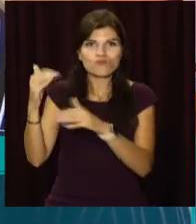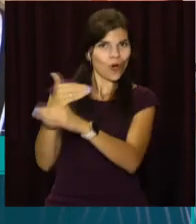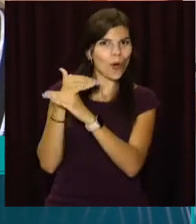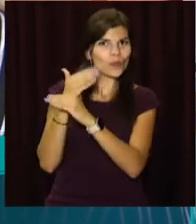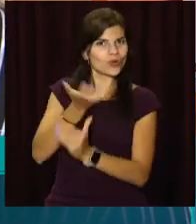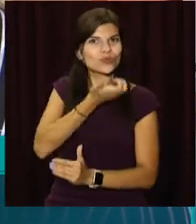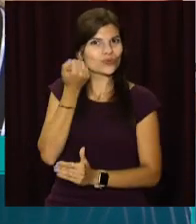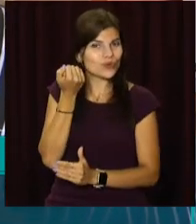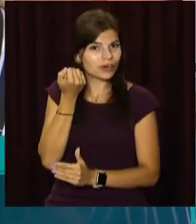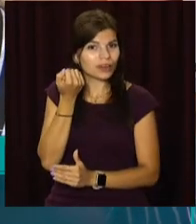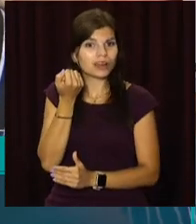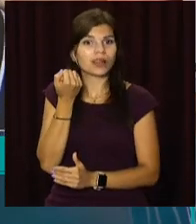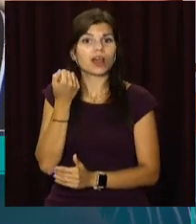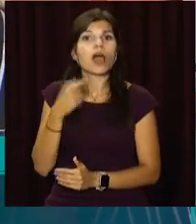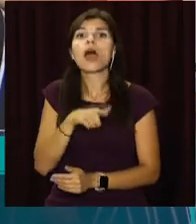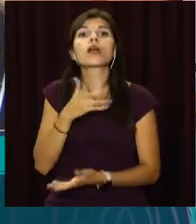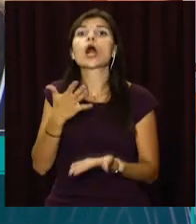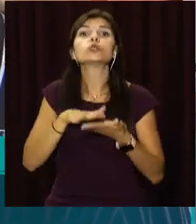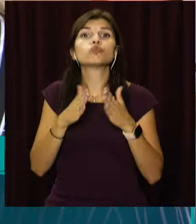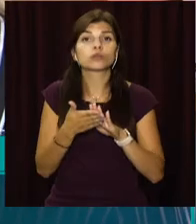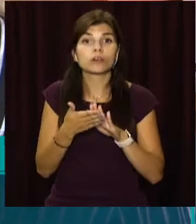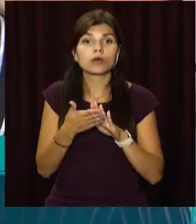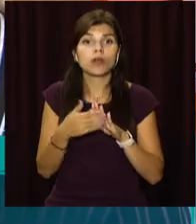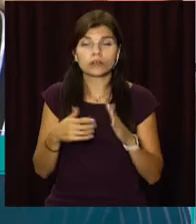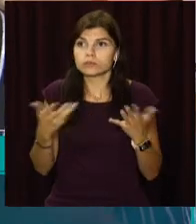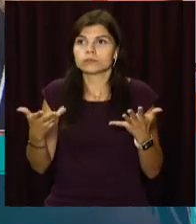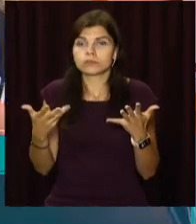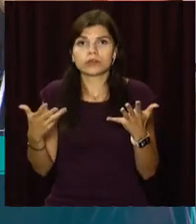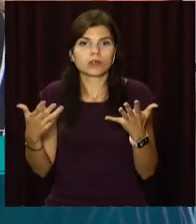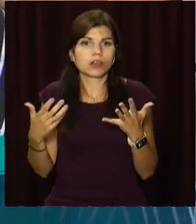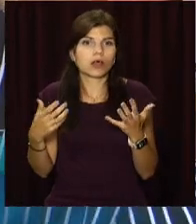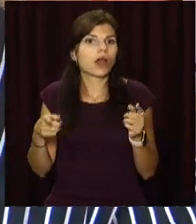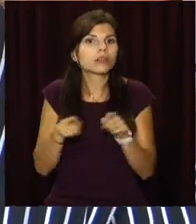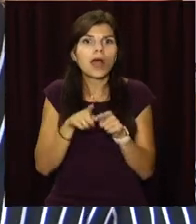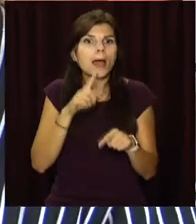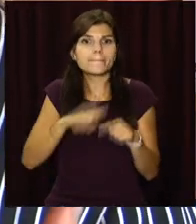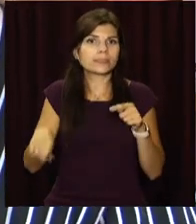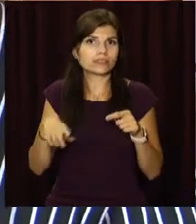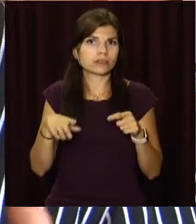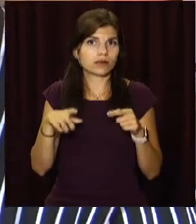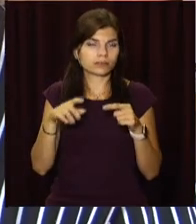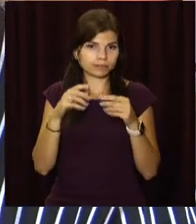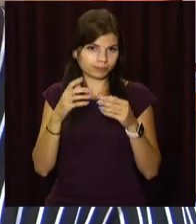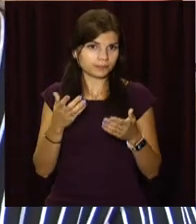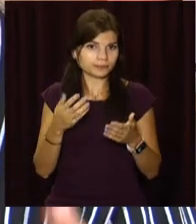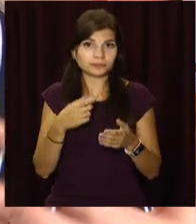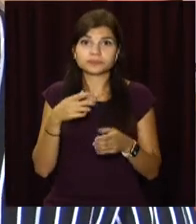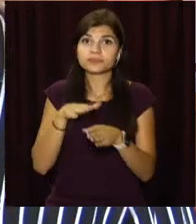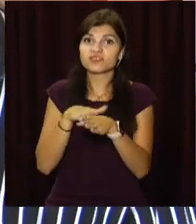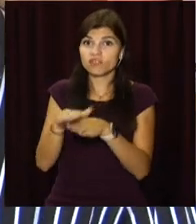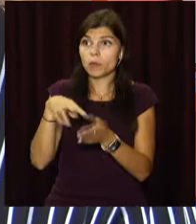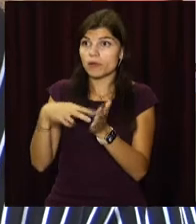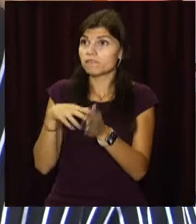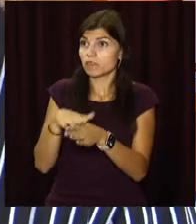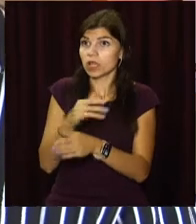допомоги. И вот они, знаете, в таком, то есть как бы они в той ситуации, в которой они оказываются, они вот очень быстро так оттуда выходят именно, то есть